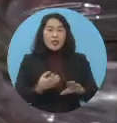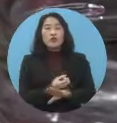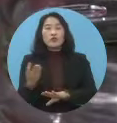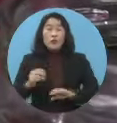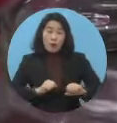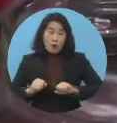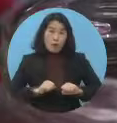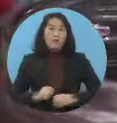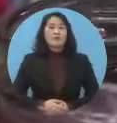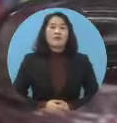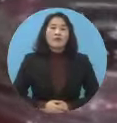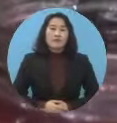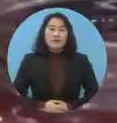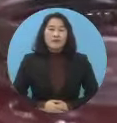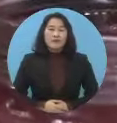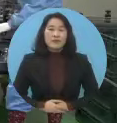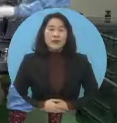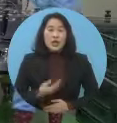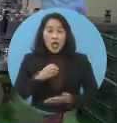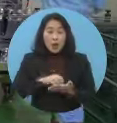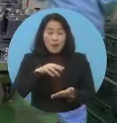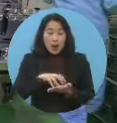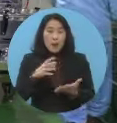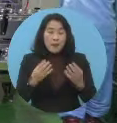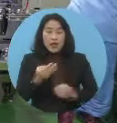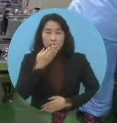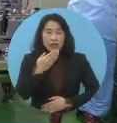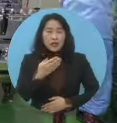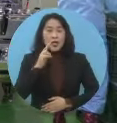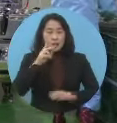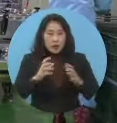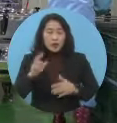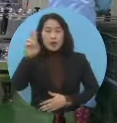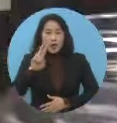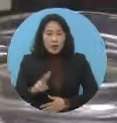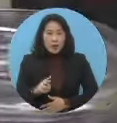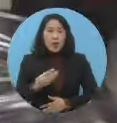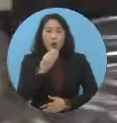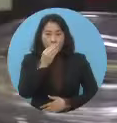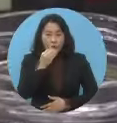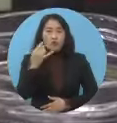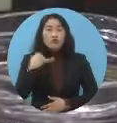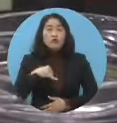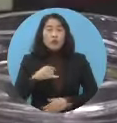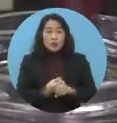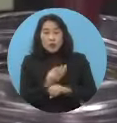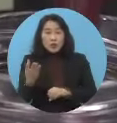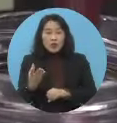수출도 활발합니다 빵을 주식으로 하는 미국 베트남 홍콩 중국 시장에 진출에